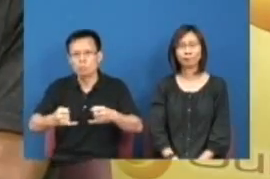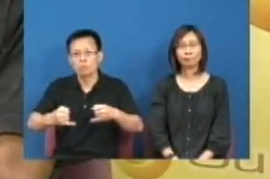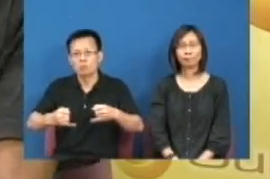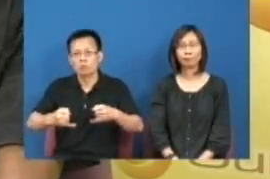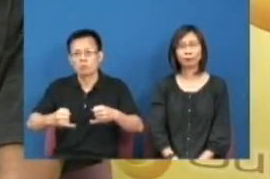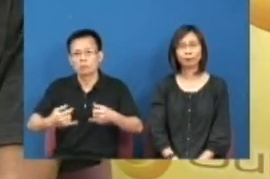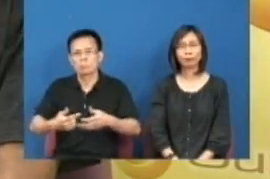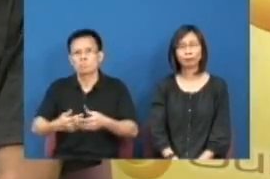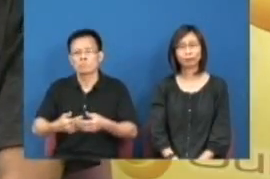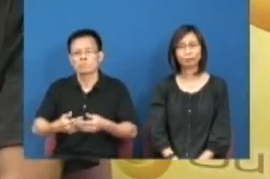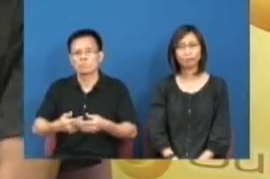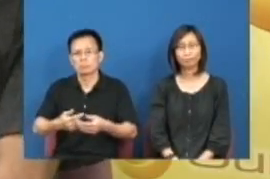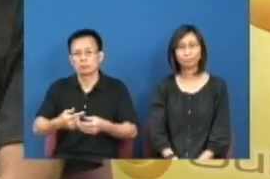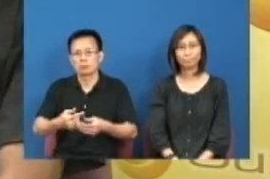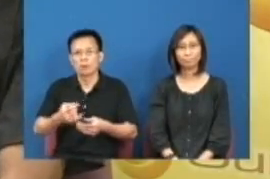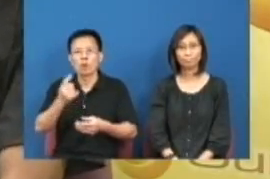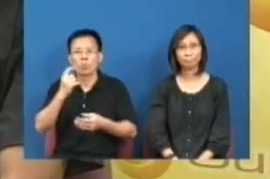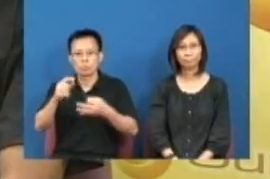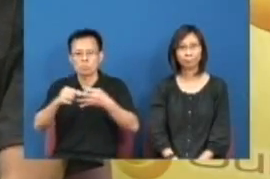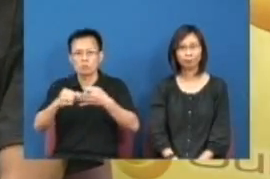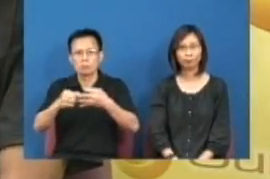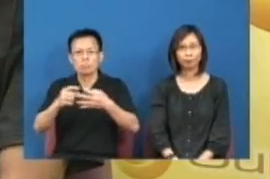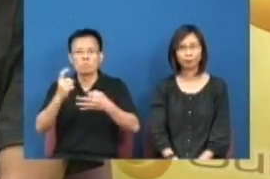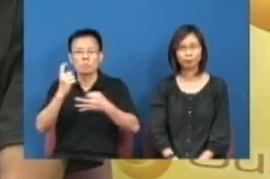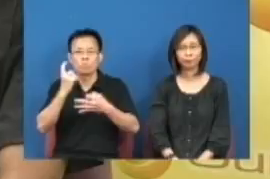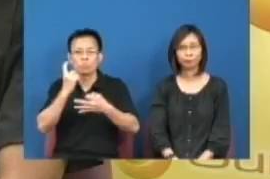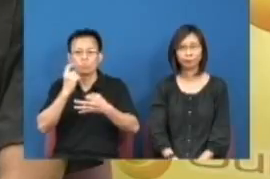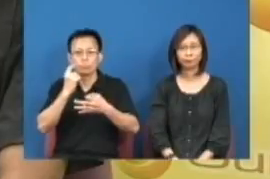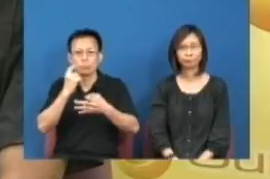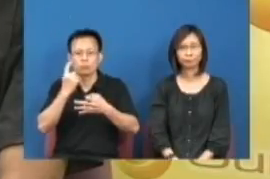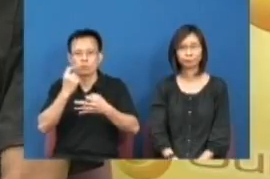唐英年是